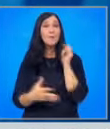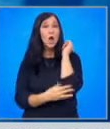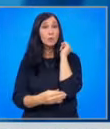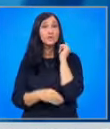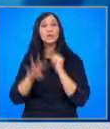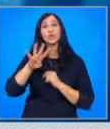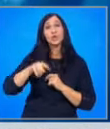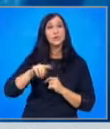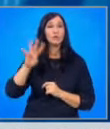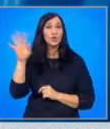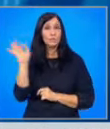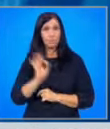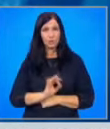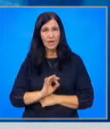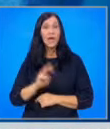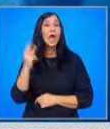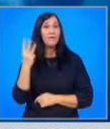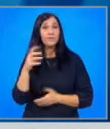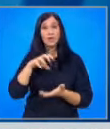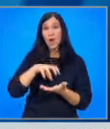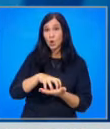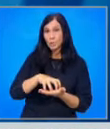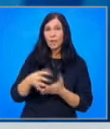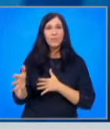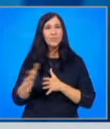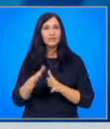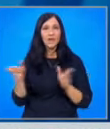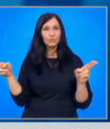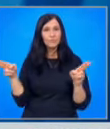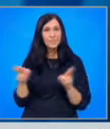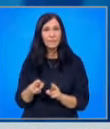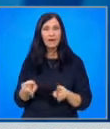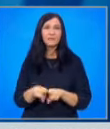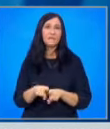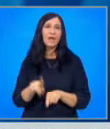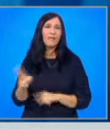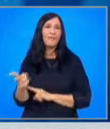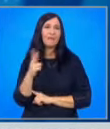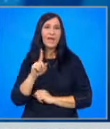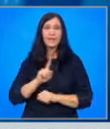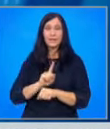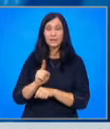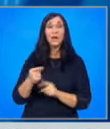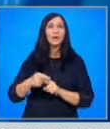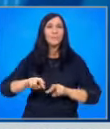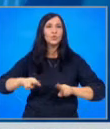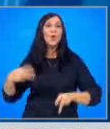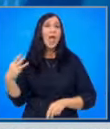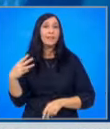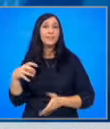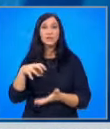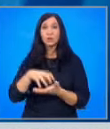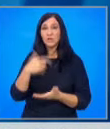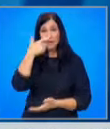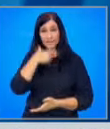ромската 4,4%. И в трите групи населението намалява в сравнение с 2011. Към други етнически групи